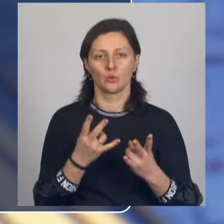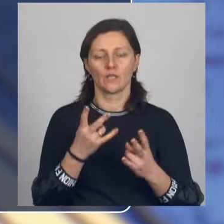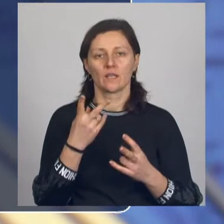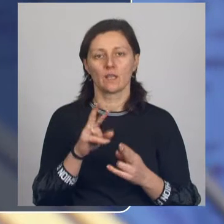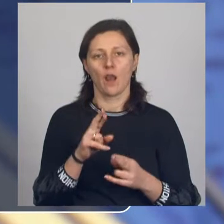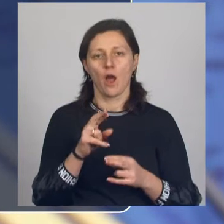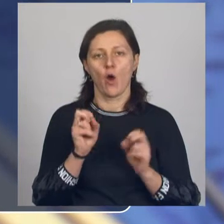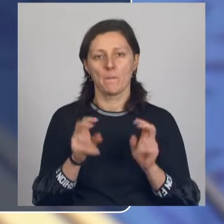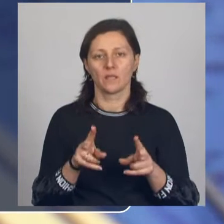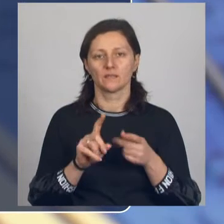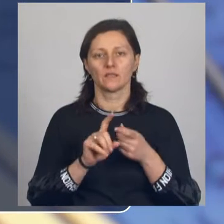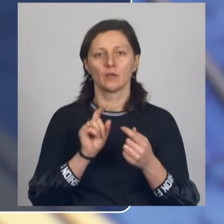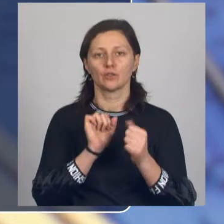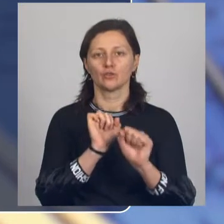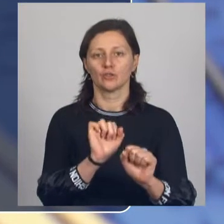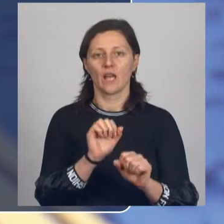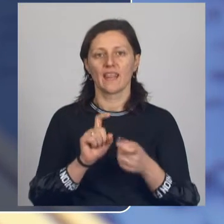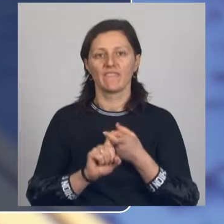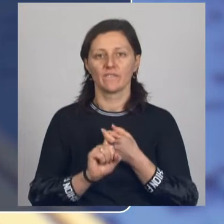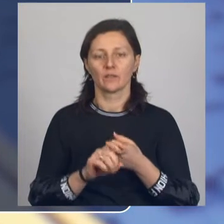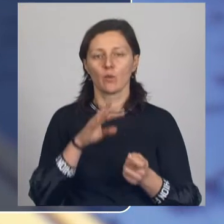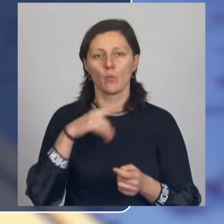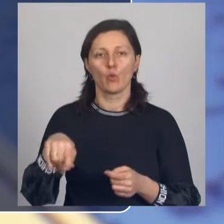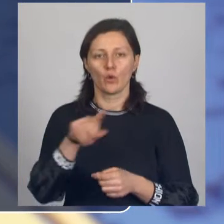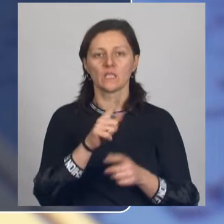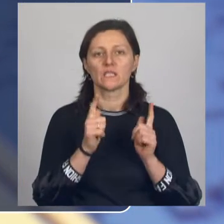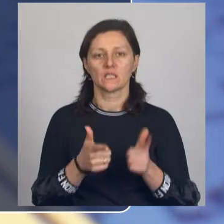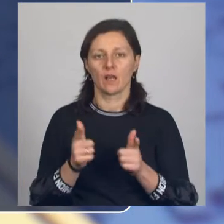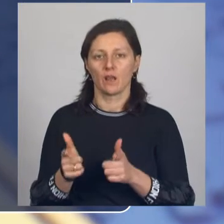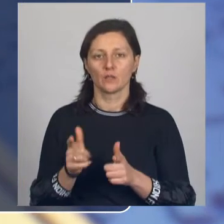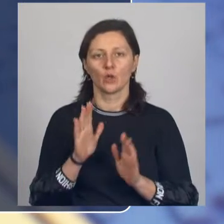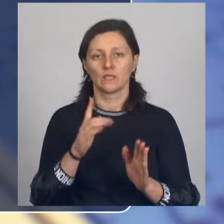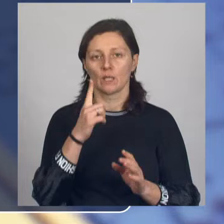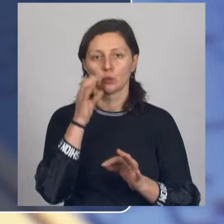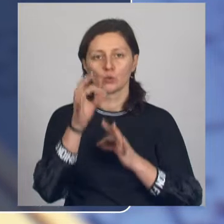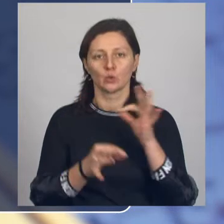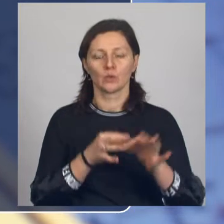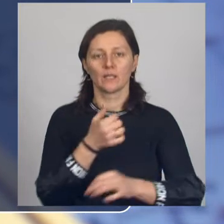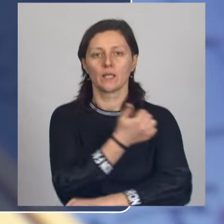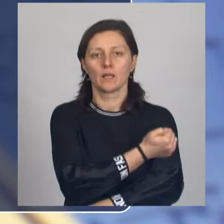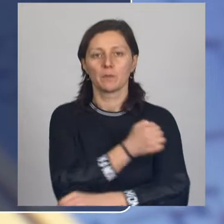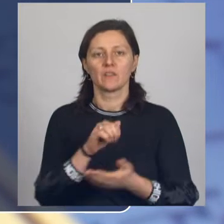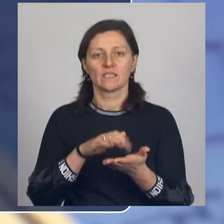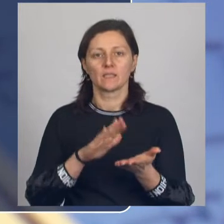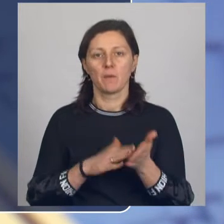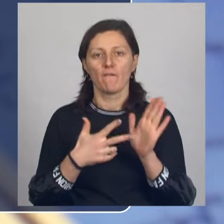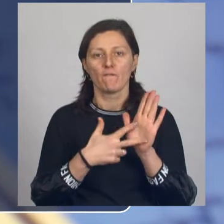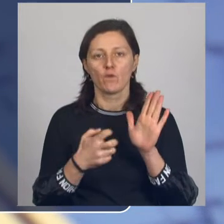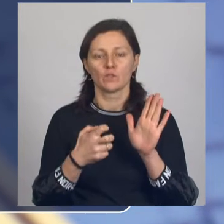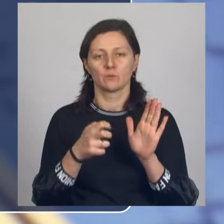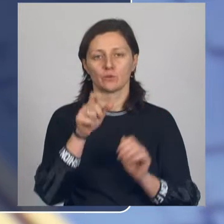опасной инфекции и многие белгородцы с этим согласны только за сутки на иммунизацию записались более 800 жителей региона